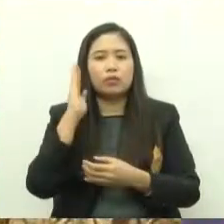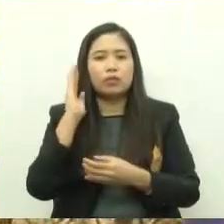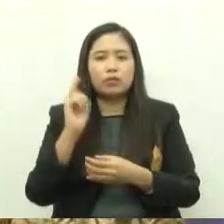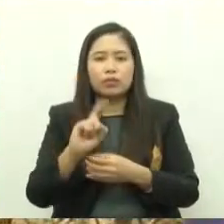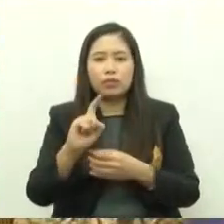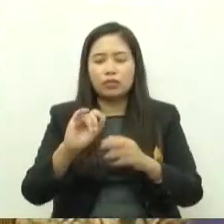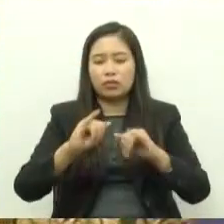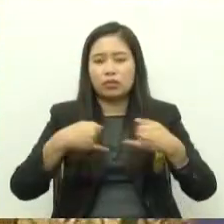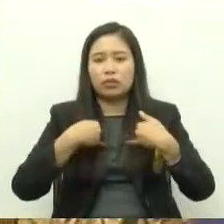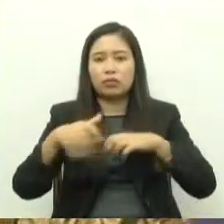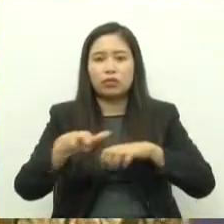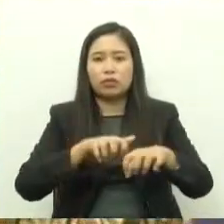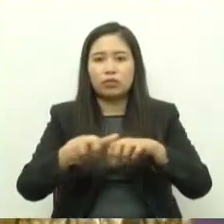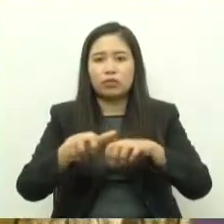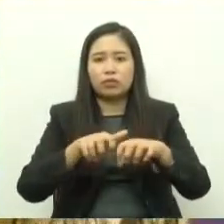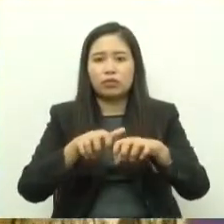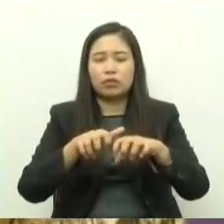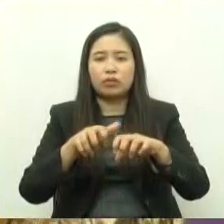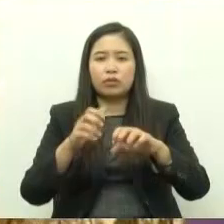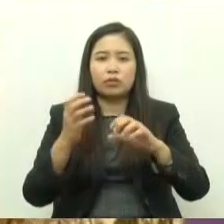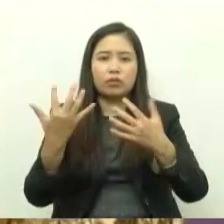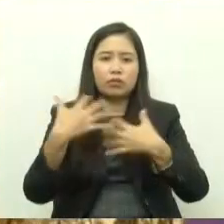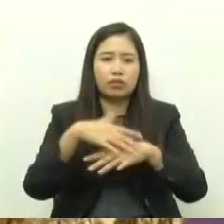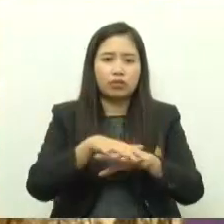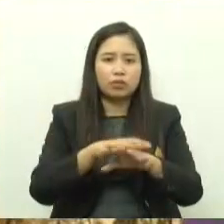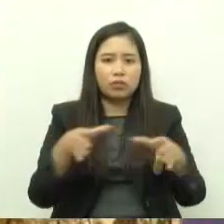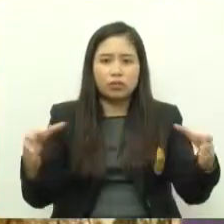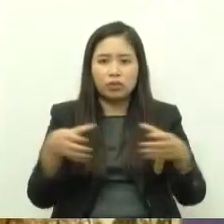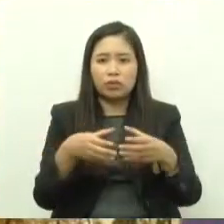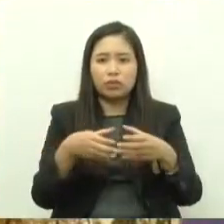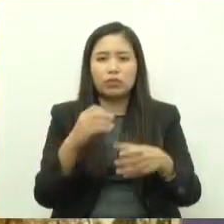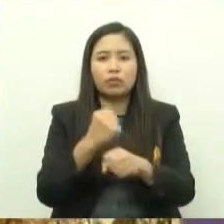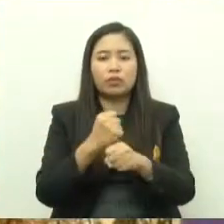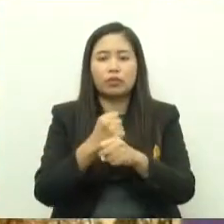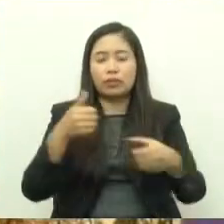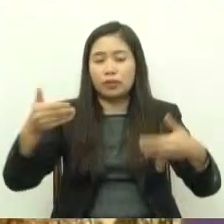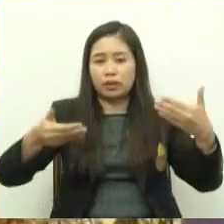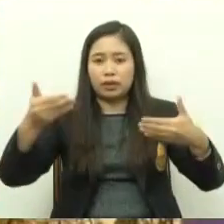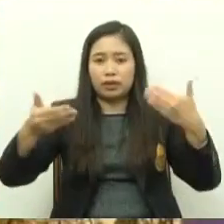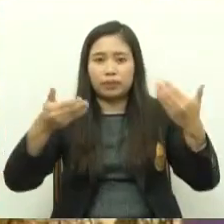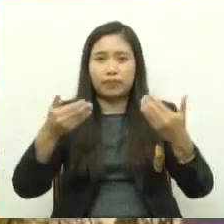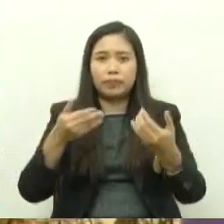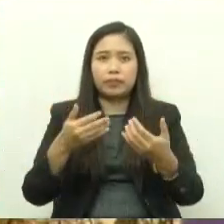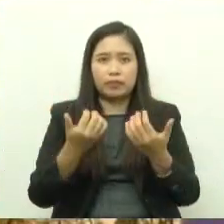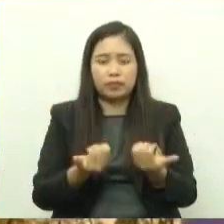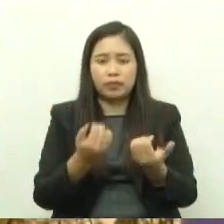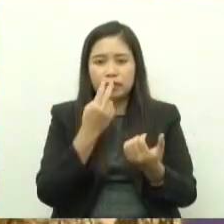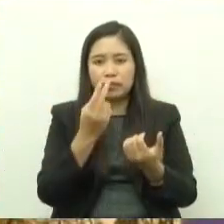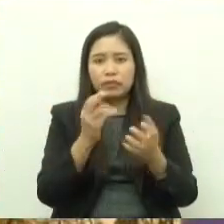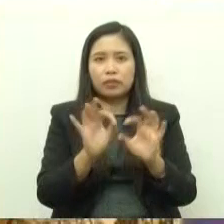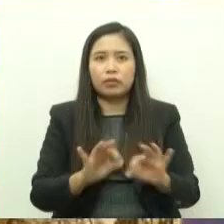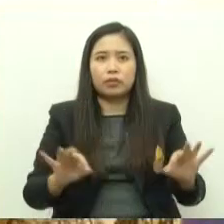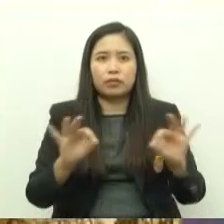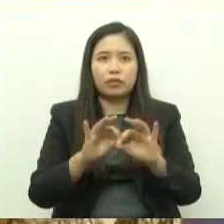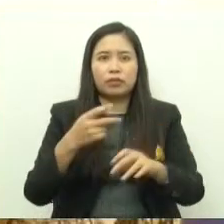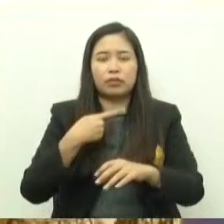จัดงานคราวนี้เป็นการลงทุนหรือเป็นการตัดสินใจทำกิจกรรมที่ผมคิดว่ามีพลังและมีความสำคัญและก็เกิดประโยชน์